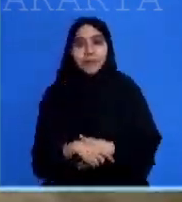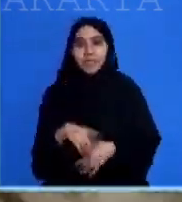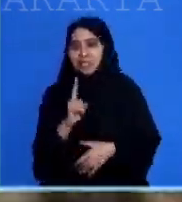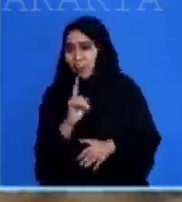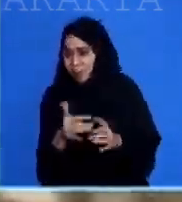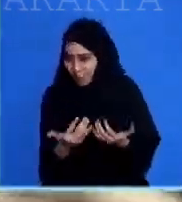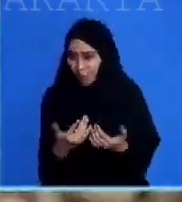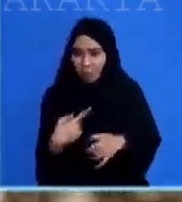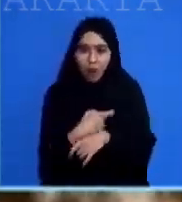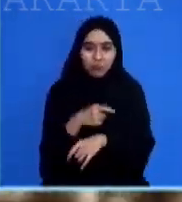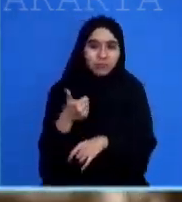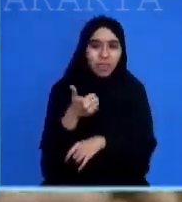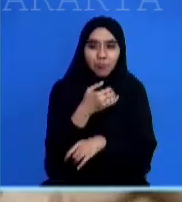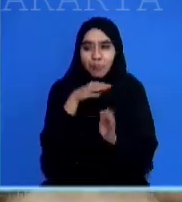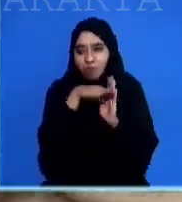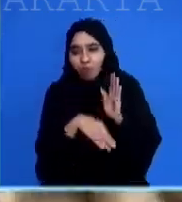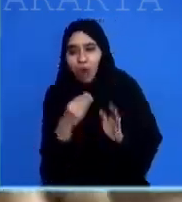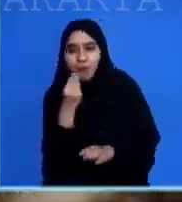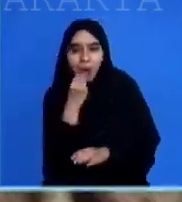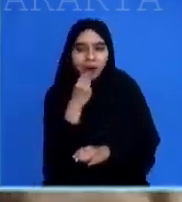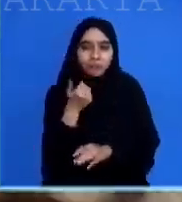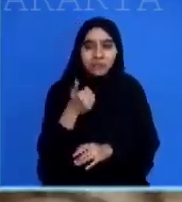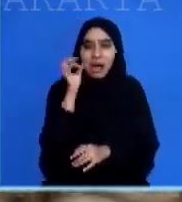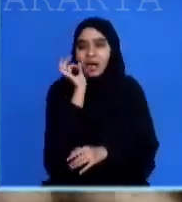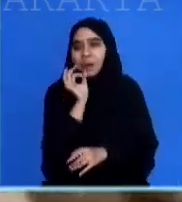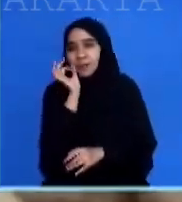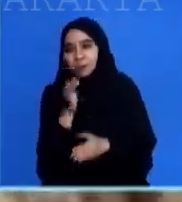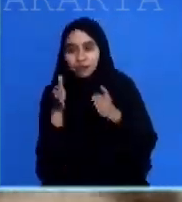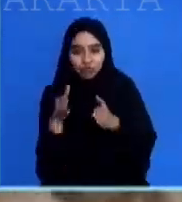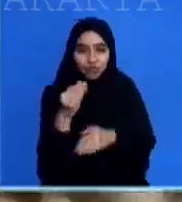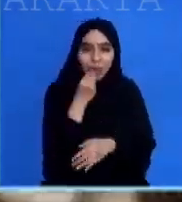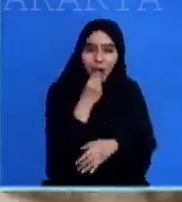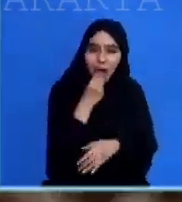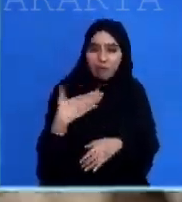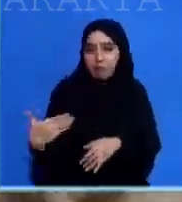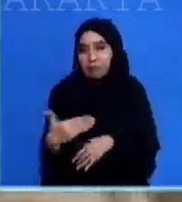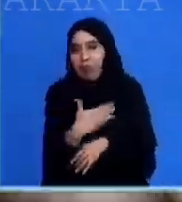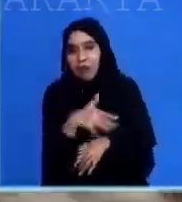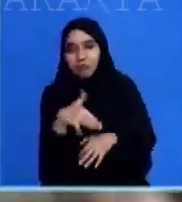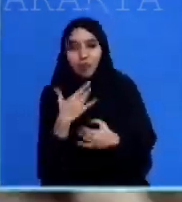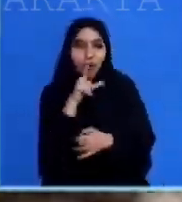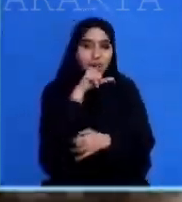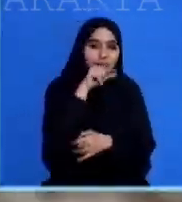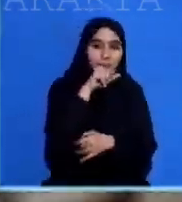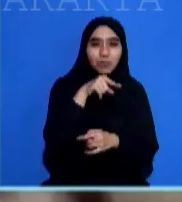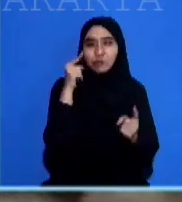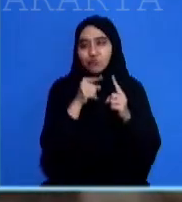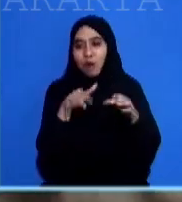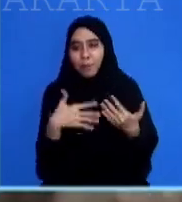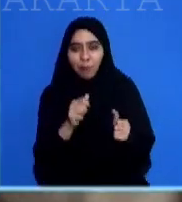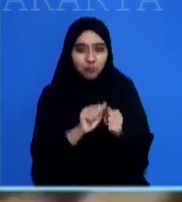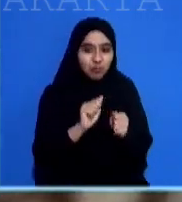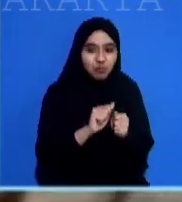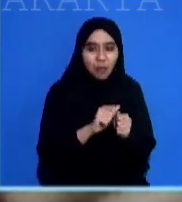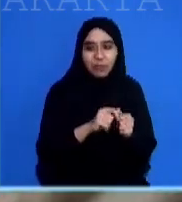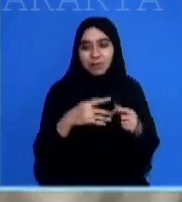pabrikan sainggo ngirangi be pakan pakan magot Menik Ugi saget nikelaken bobot kasaenaning tigan sawetawis